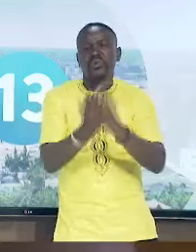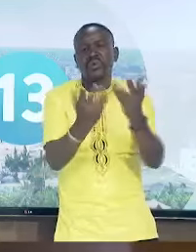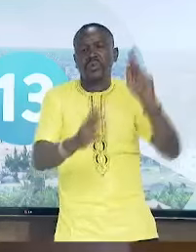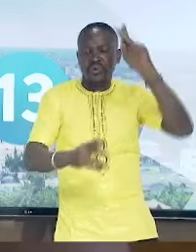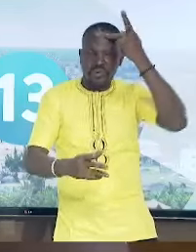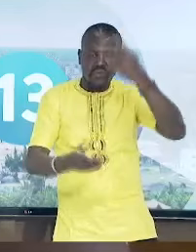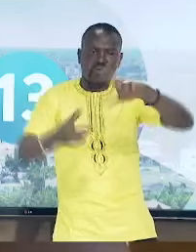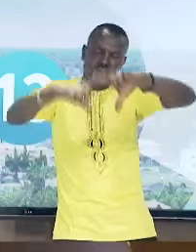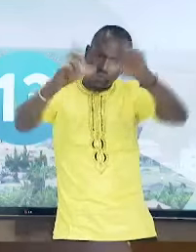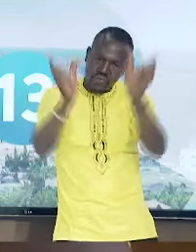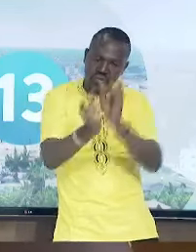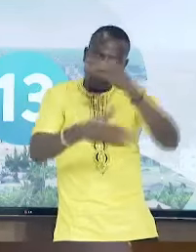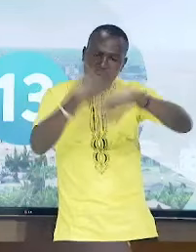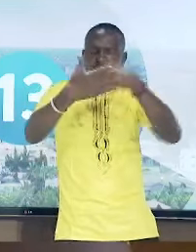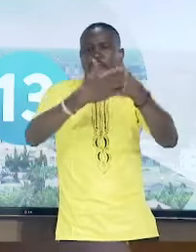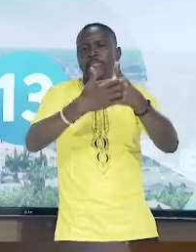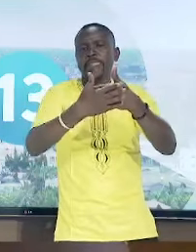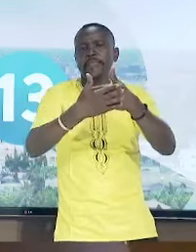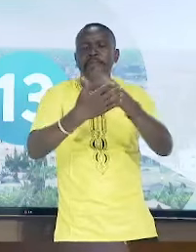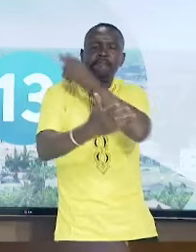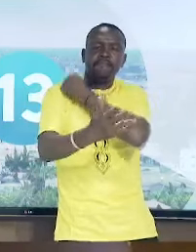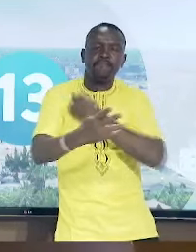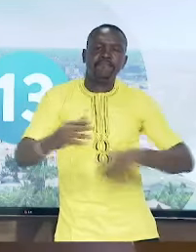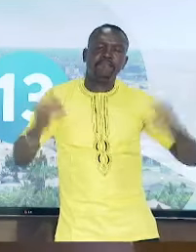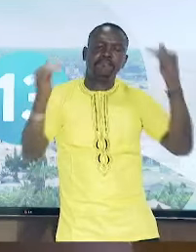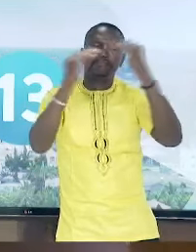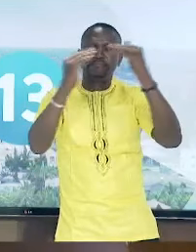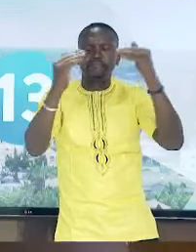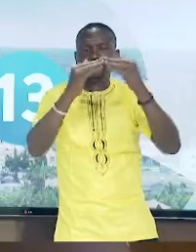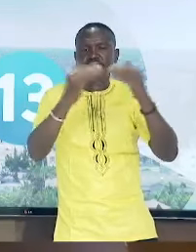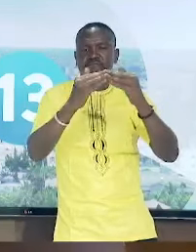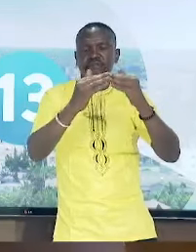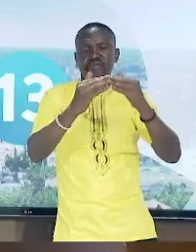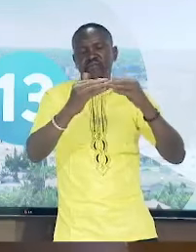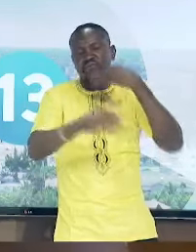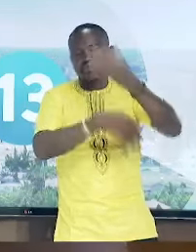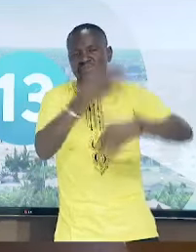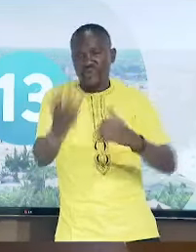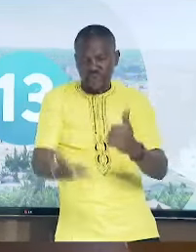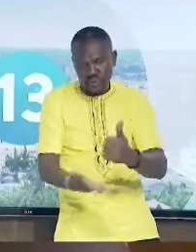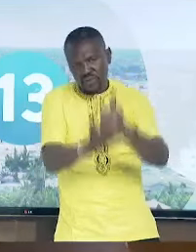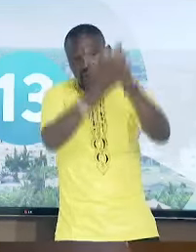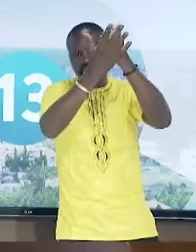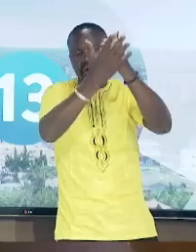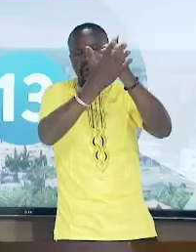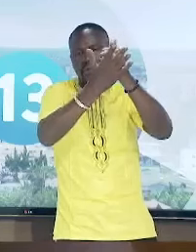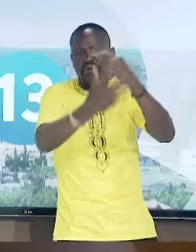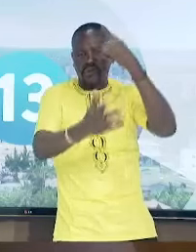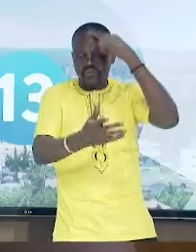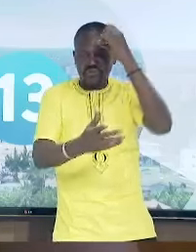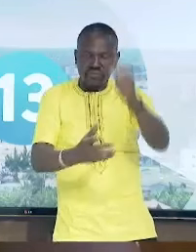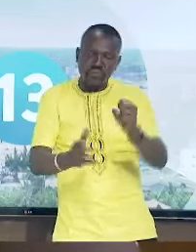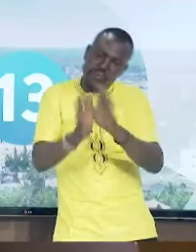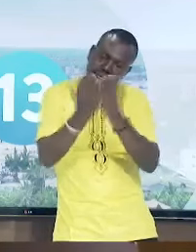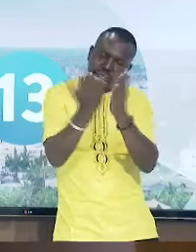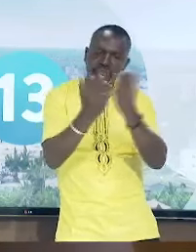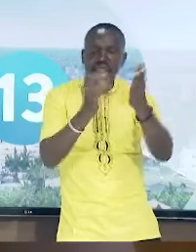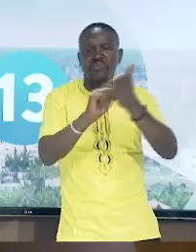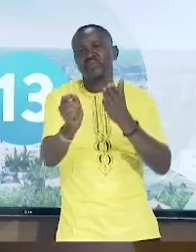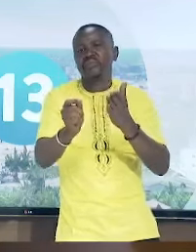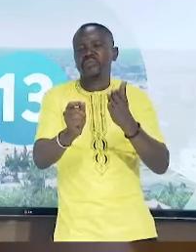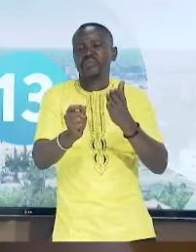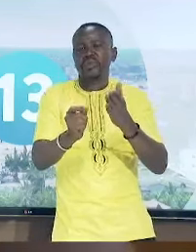local total. Et il y a également la démarche d'assistance à la maîtrise d'ouvrage. Il y a